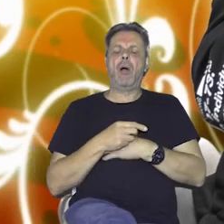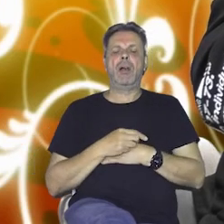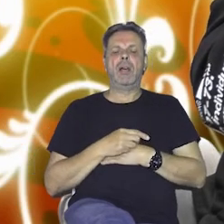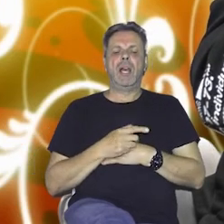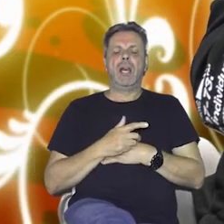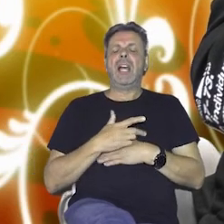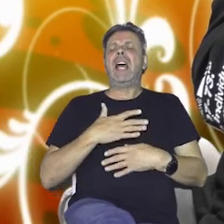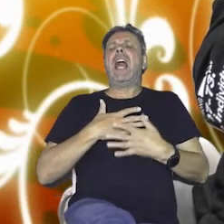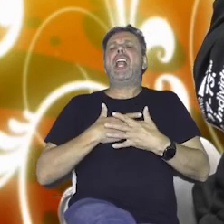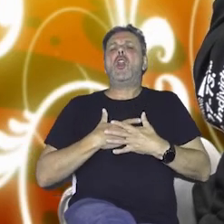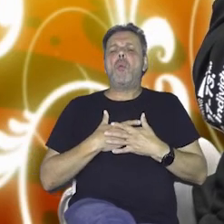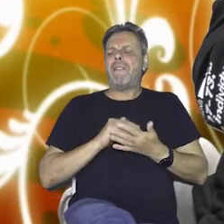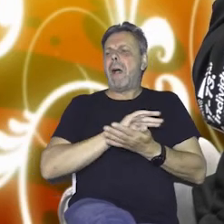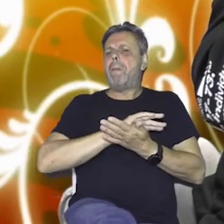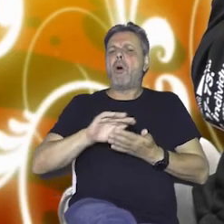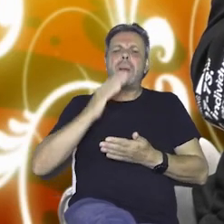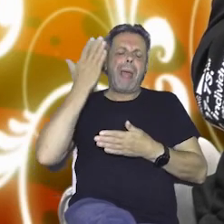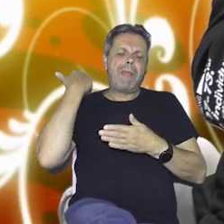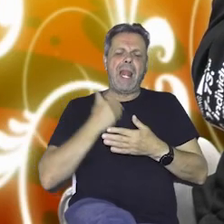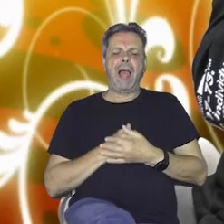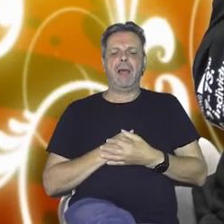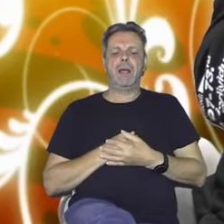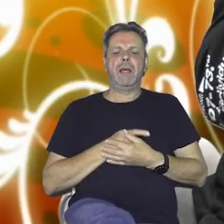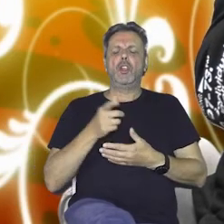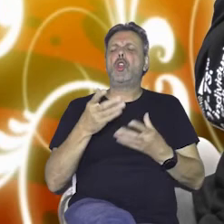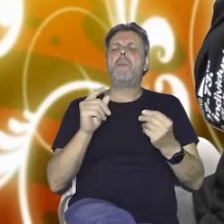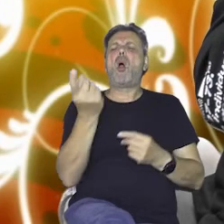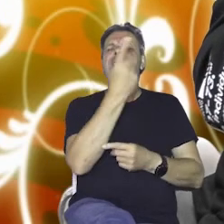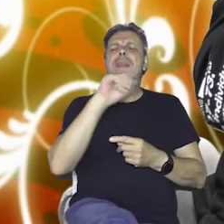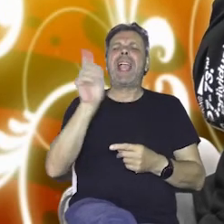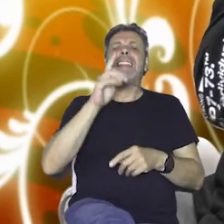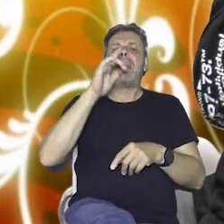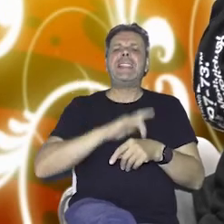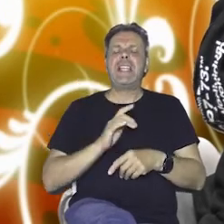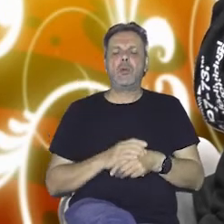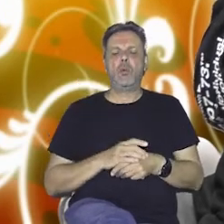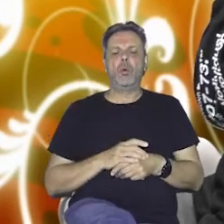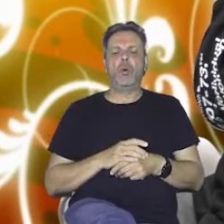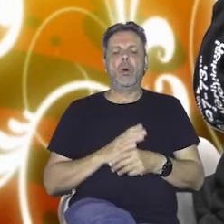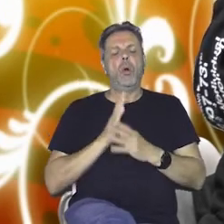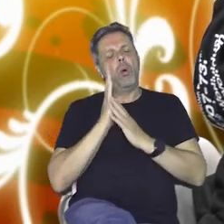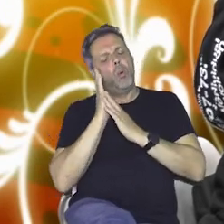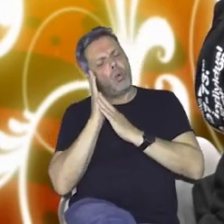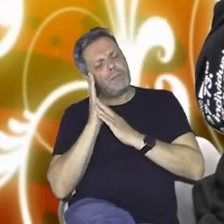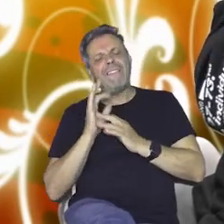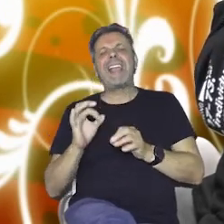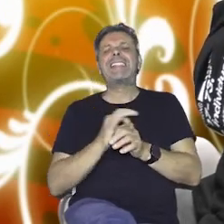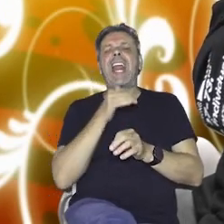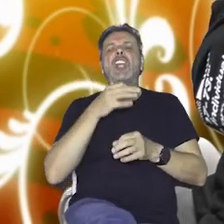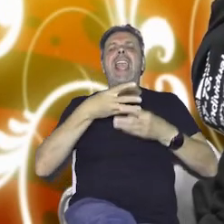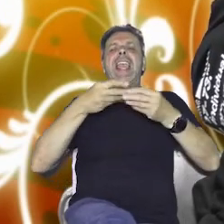da ljubav je posebna bila, to mnogi nikada ne stignu, uspava ih sreća i